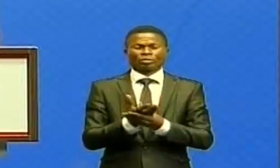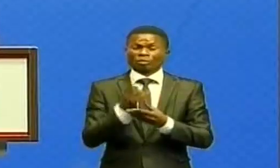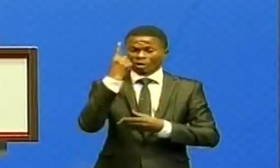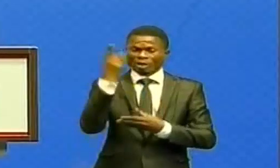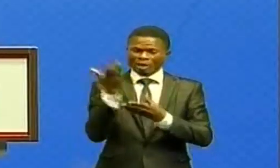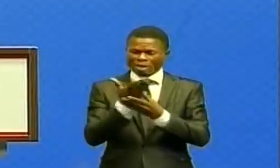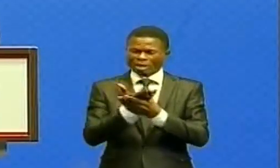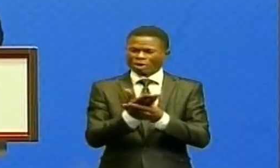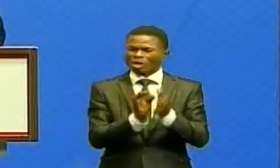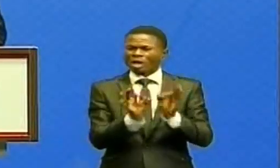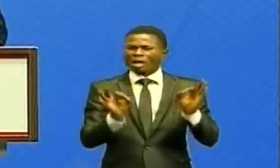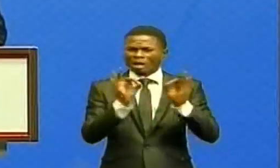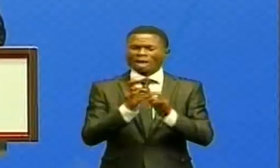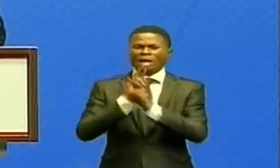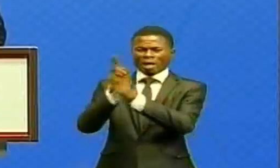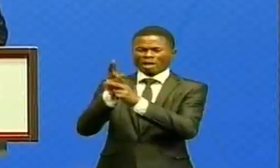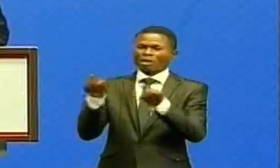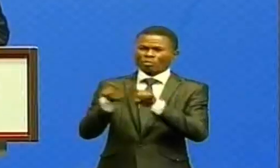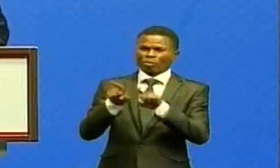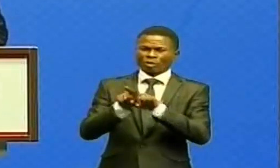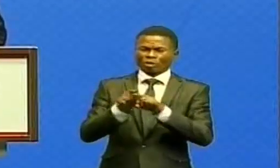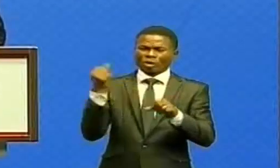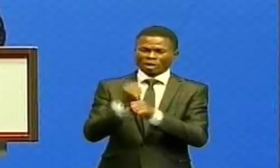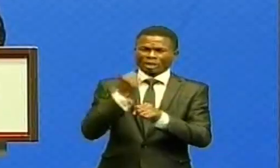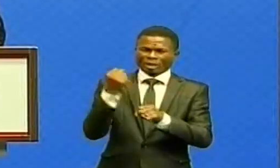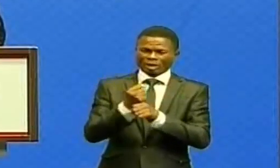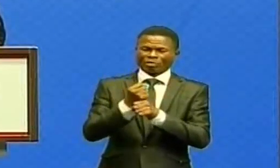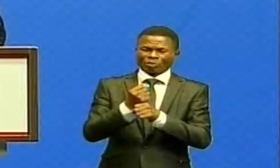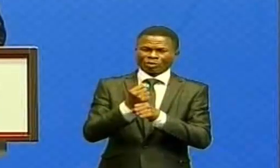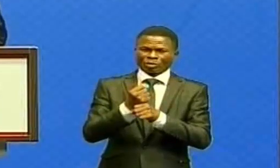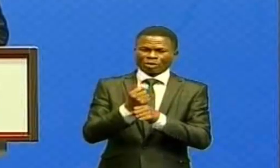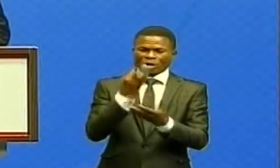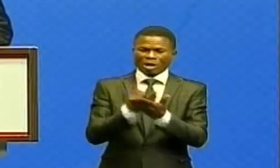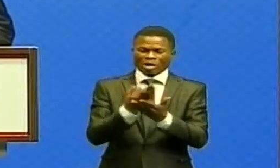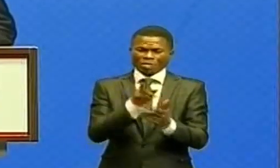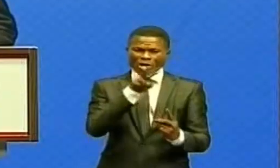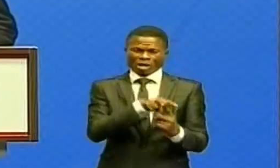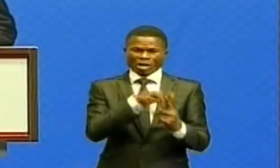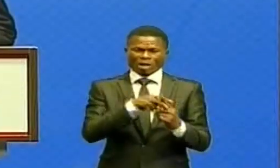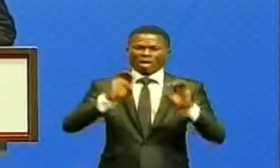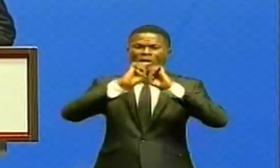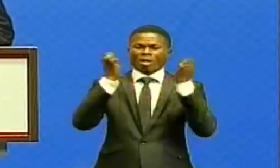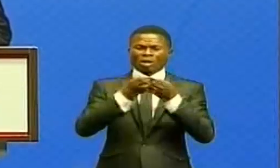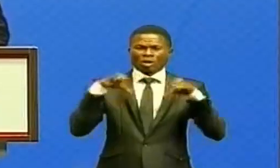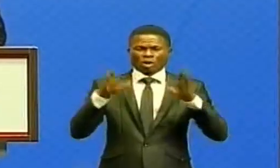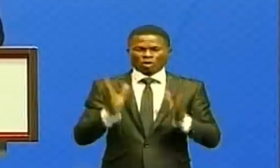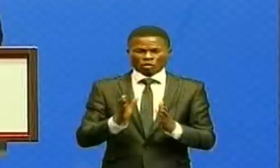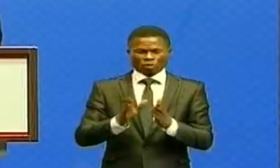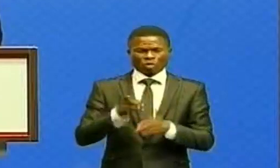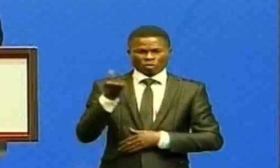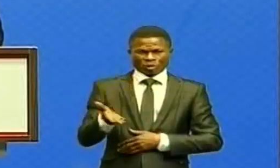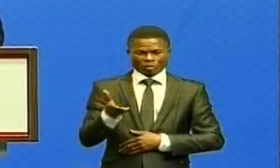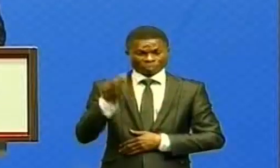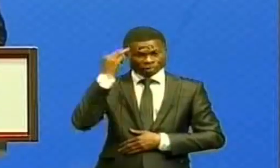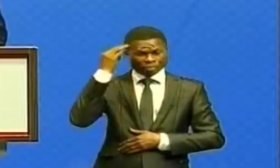dossier concernant le rapport relatif à l'opérationnalisation du Fonds de garantie de l'entrepreneuriat du Congo, FOGEC.